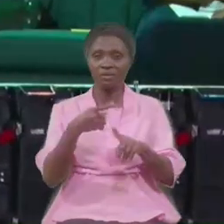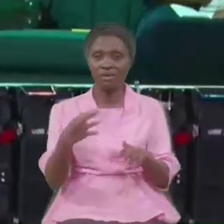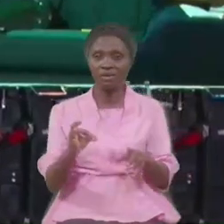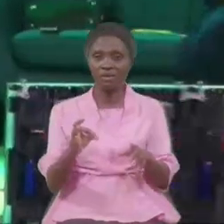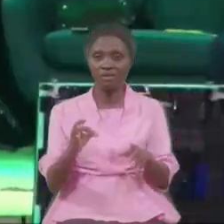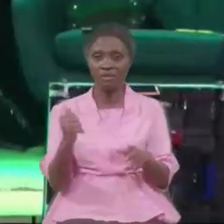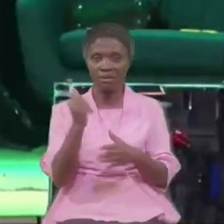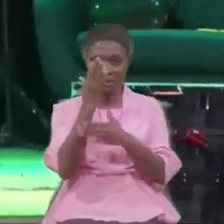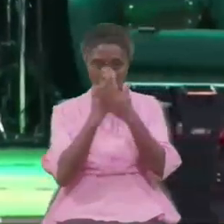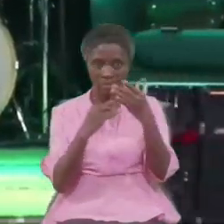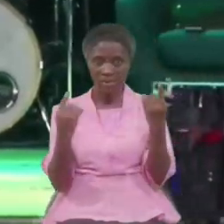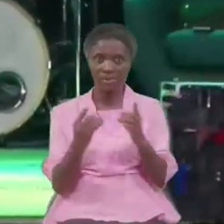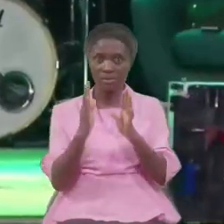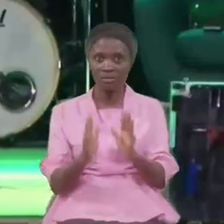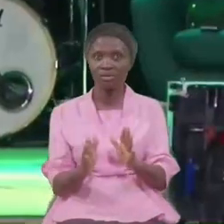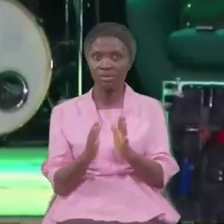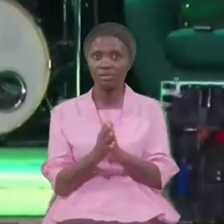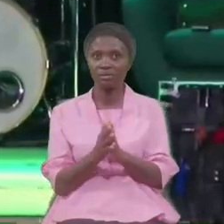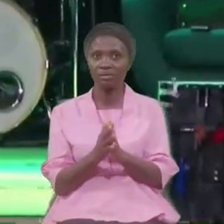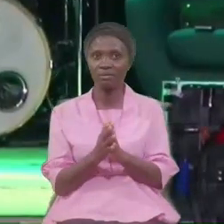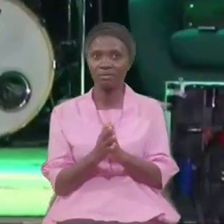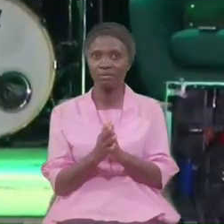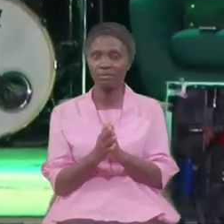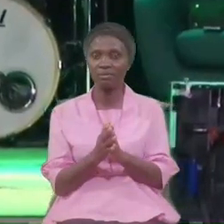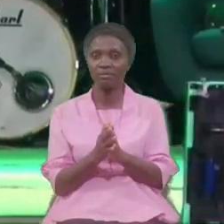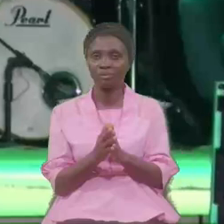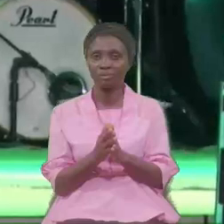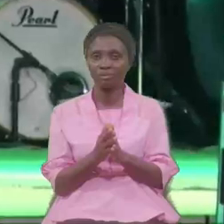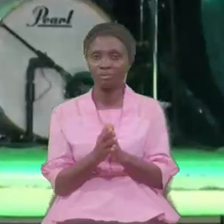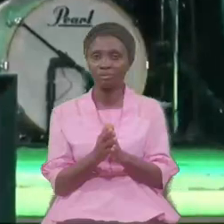Jésus est ami de ces pécheurs pénitents.